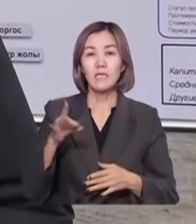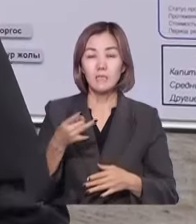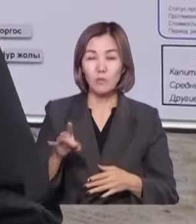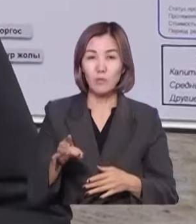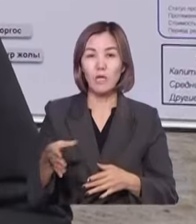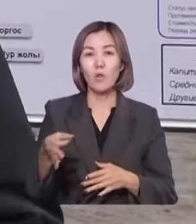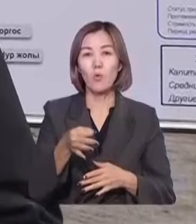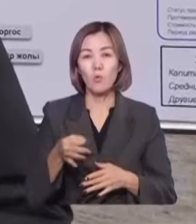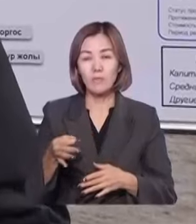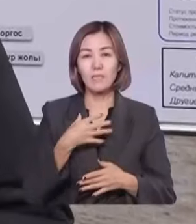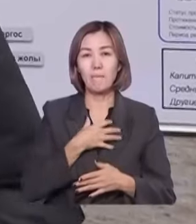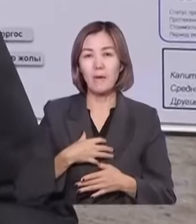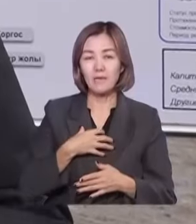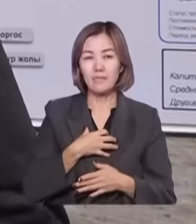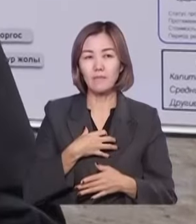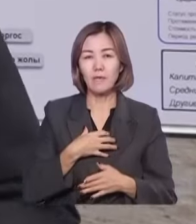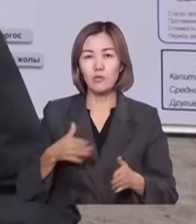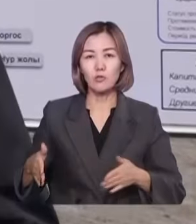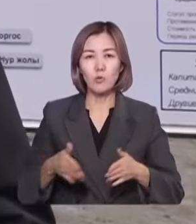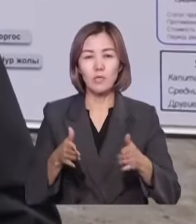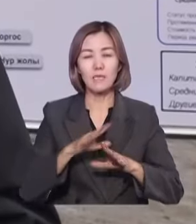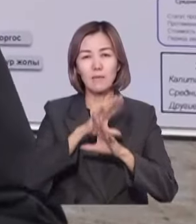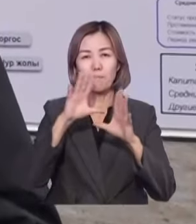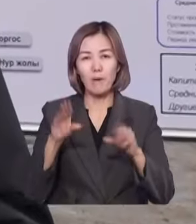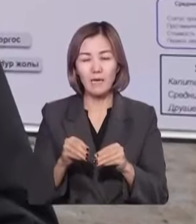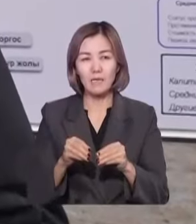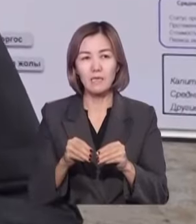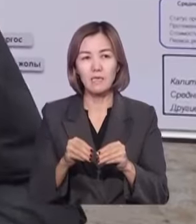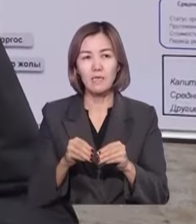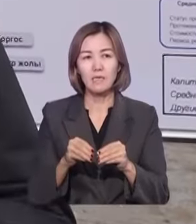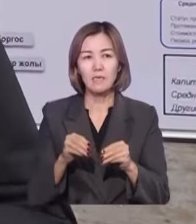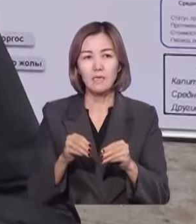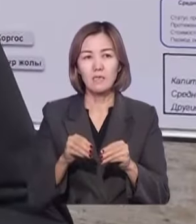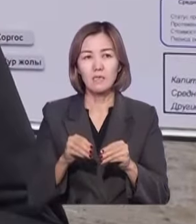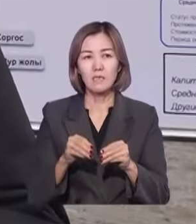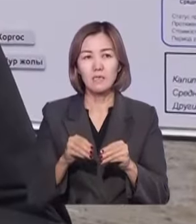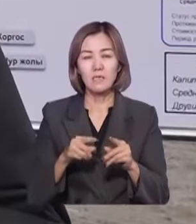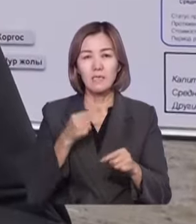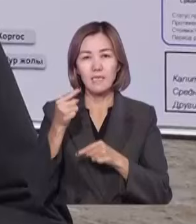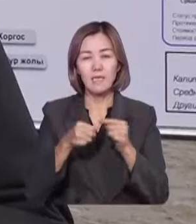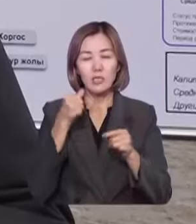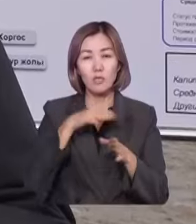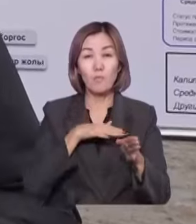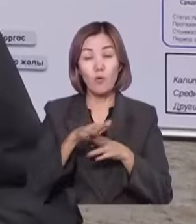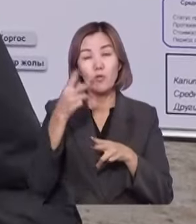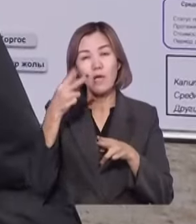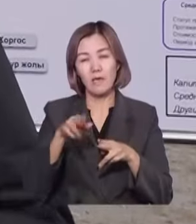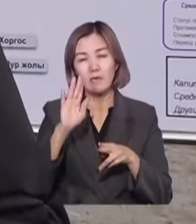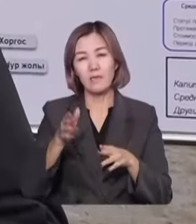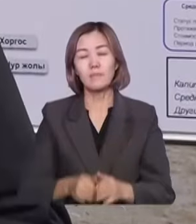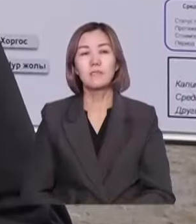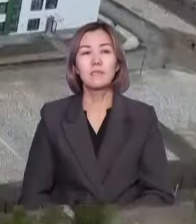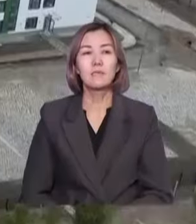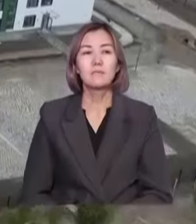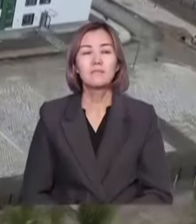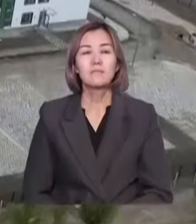республикалық облыстық маңызы бар күре жолдардың барлығының жырын Құдай қаласа біз келесі жылы күзде